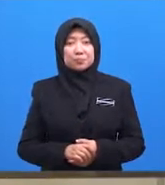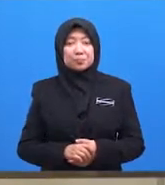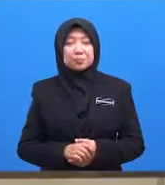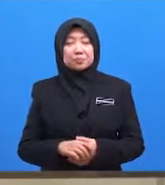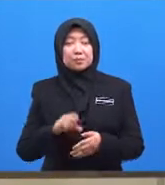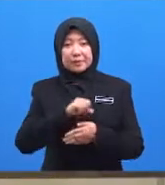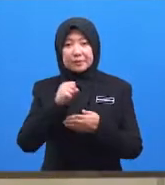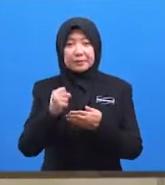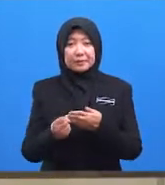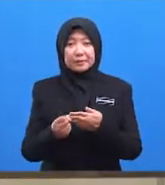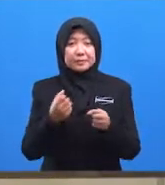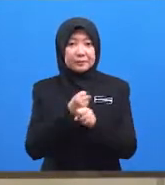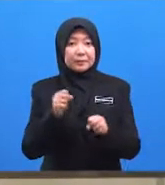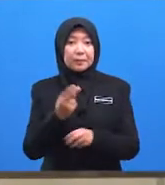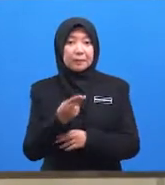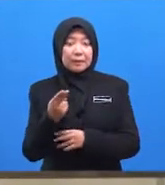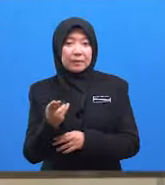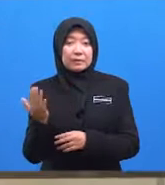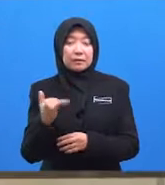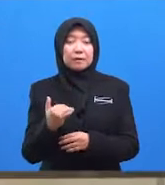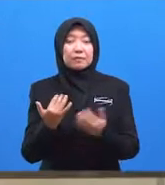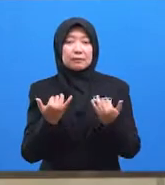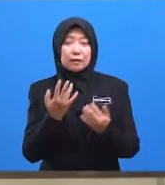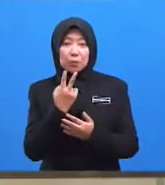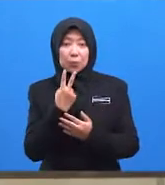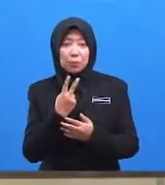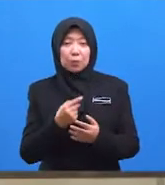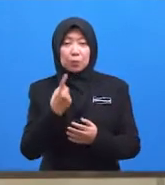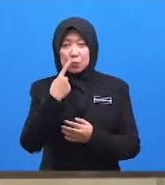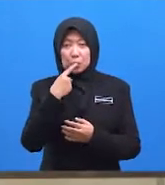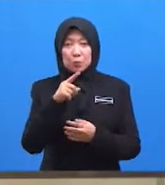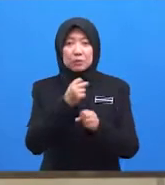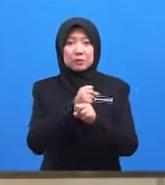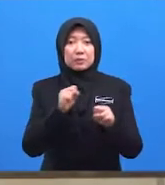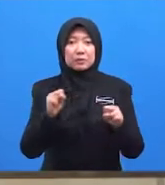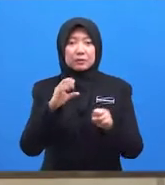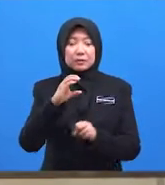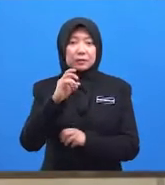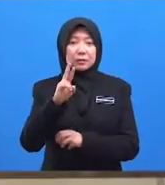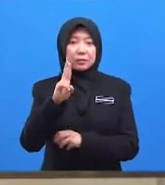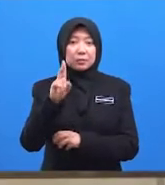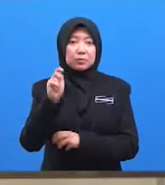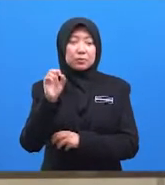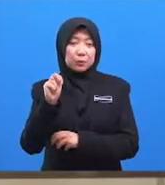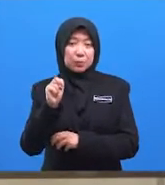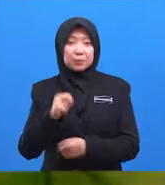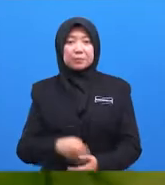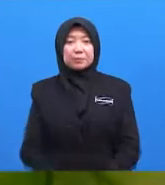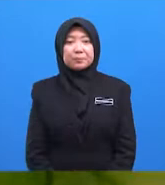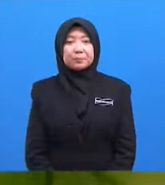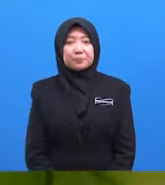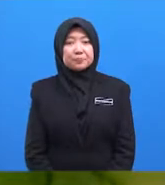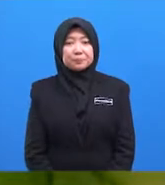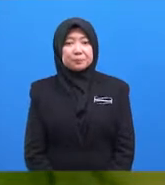Selesai menyediakan bahan-bahan, mari lihat pra penyediaan bagi penyediaan crouton.